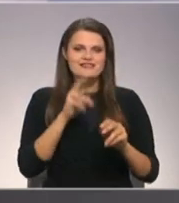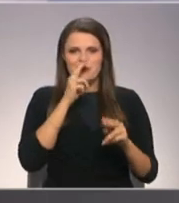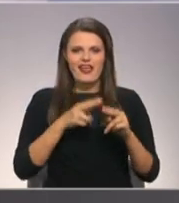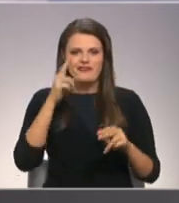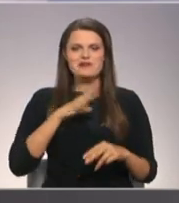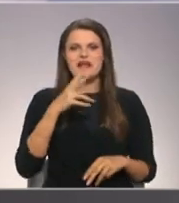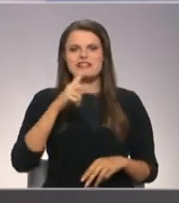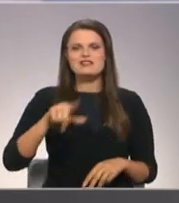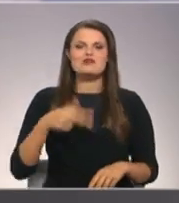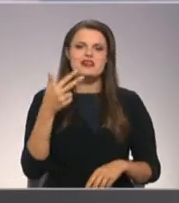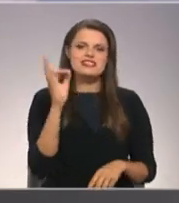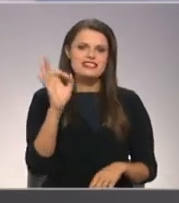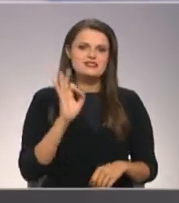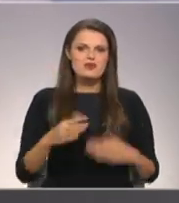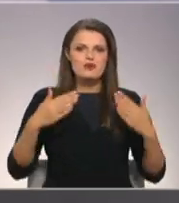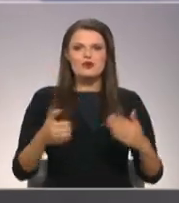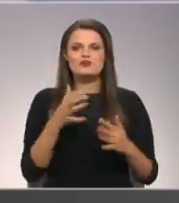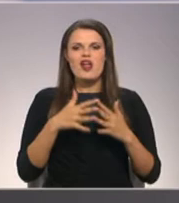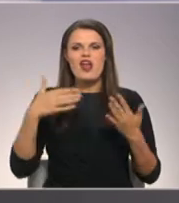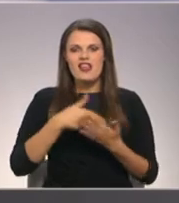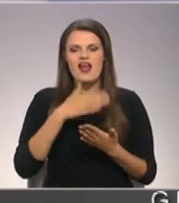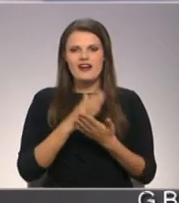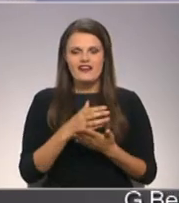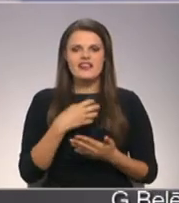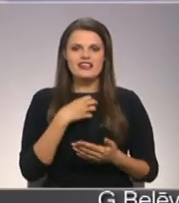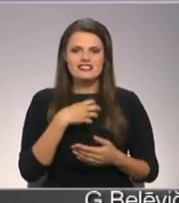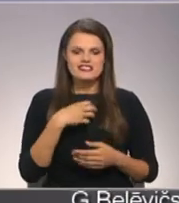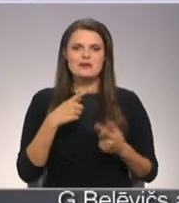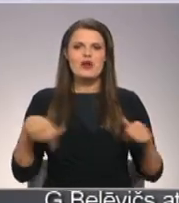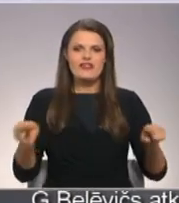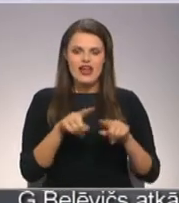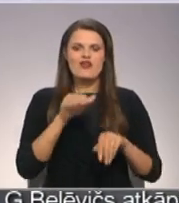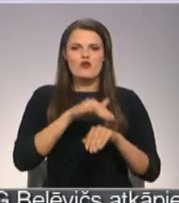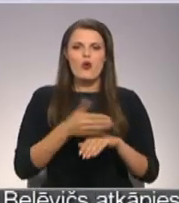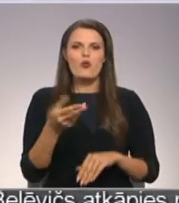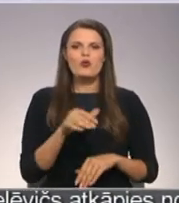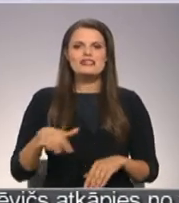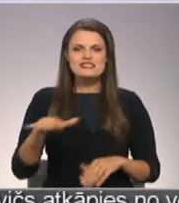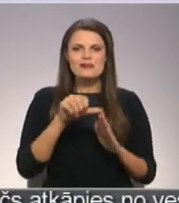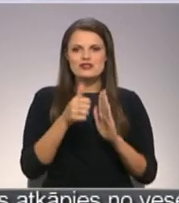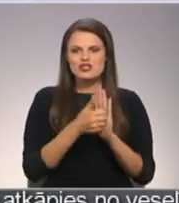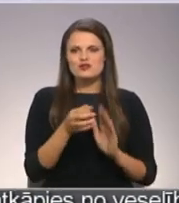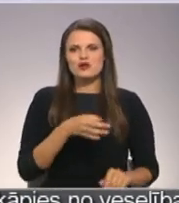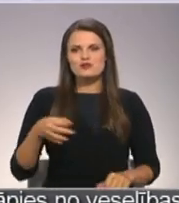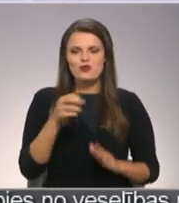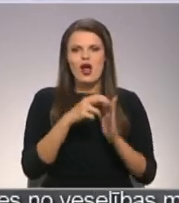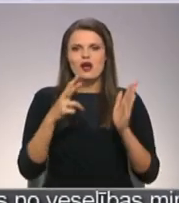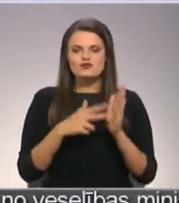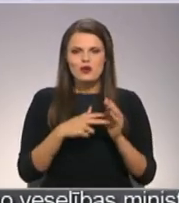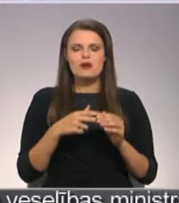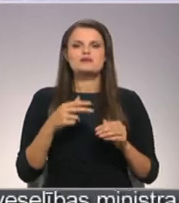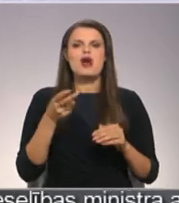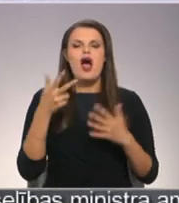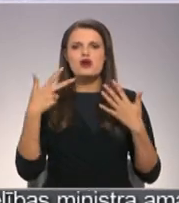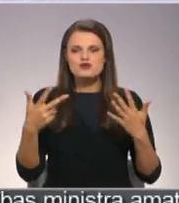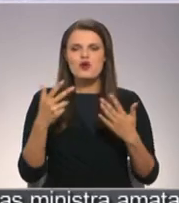bija 3,3%. Šogad lielākā daļa ērču encefalīta endemisko teritoriju konstatētas Kurzemē 16 novadi un Vidzemē 8.